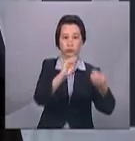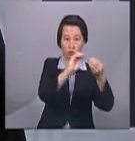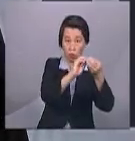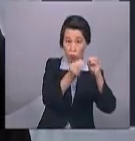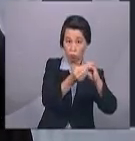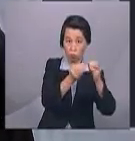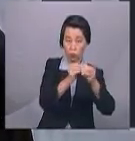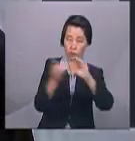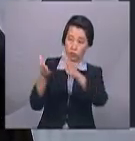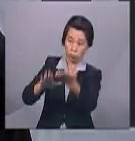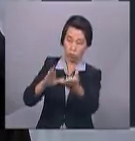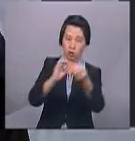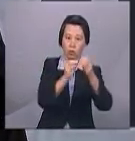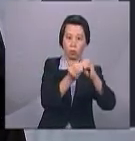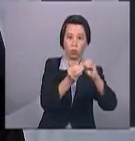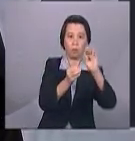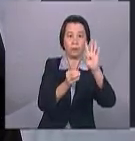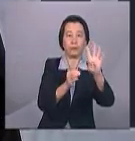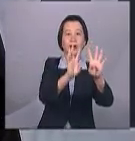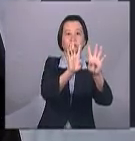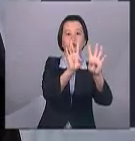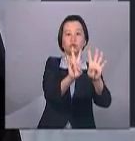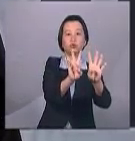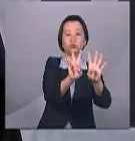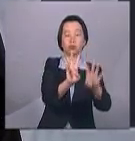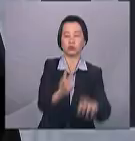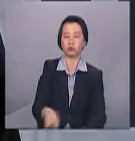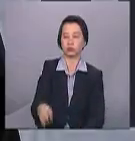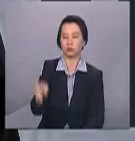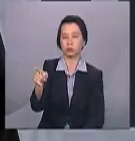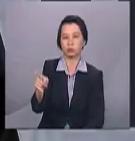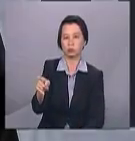Kes kematian ke-47, iaitu kes